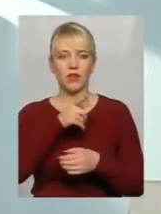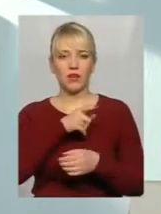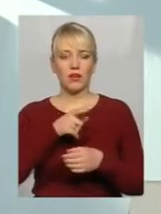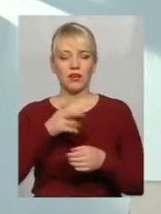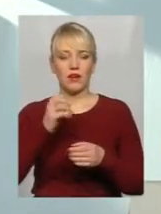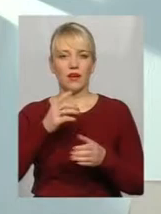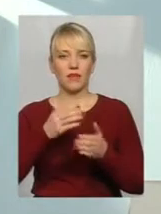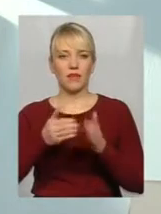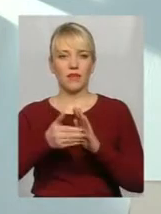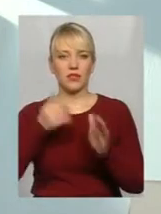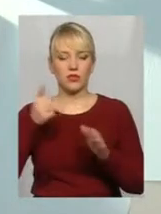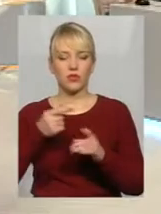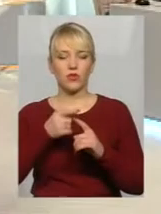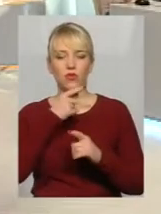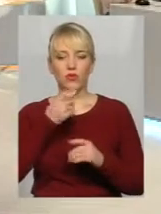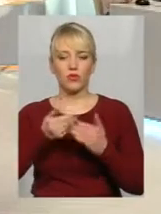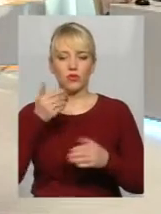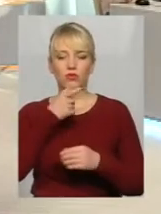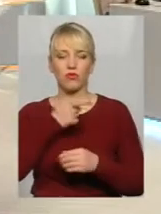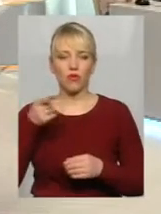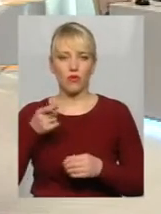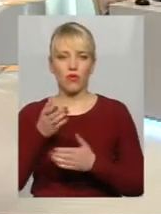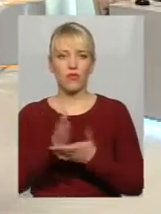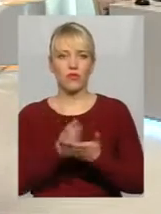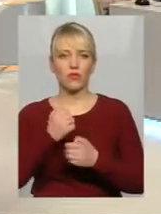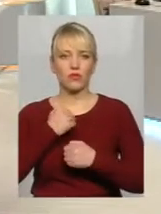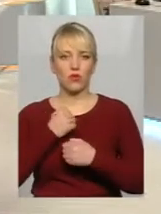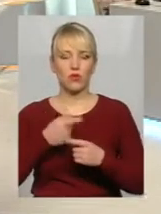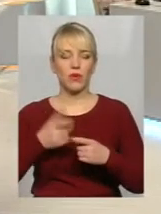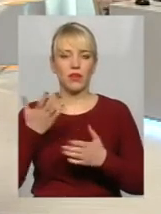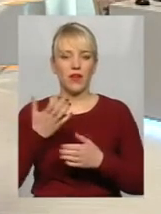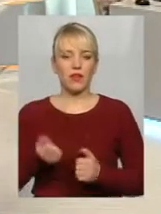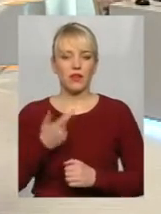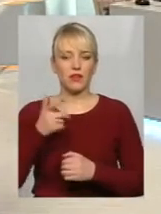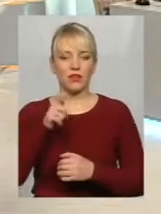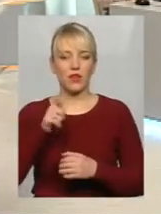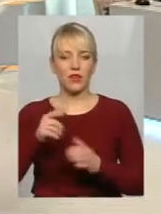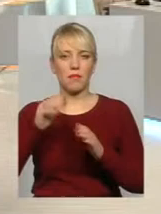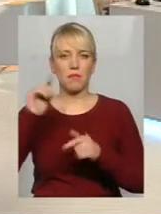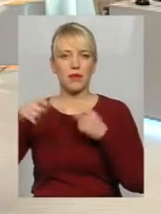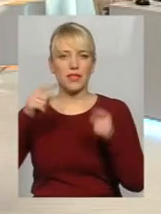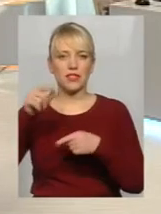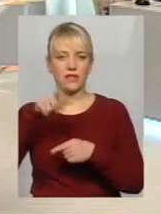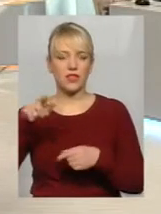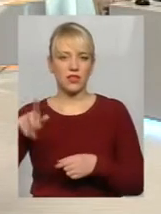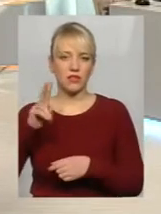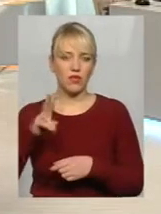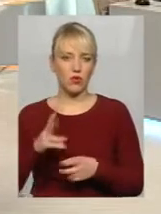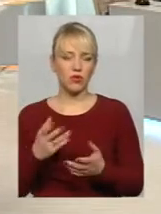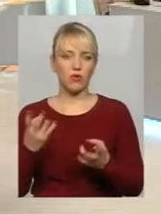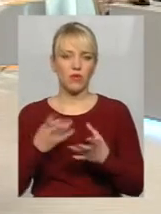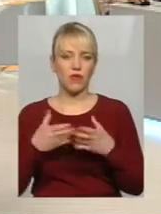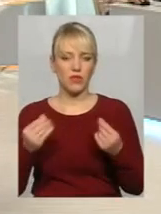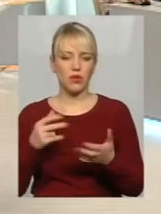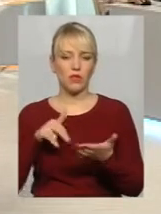службу. А яка кількість призовників у нас на Хмельниччині, які навесні мають піти все ж таки на